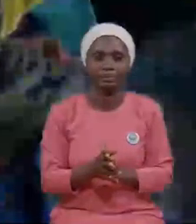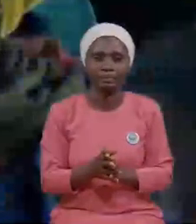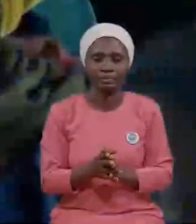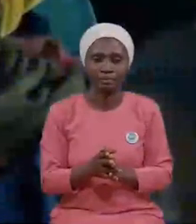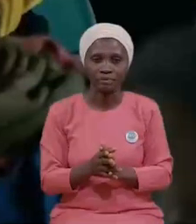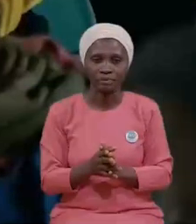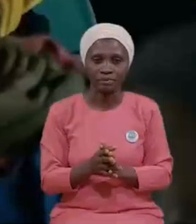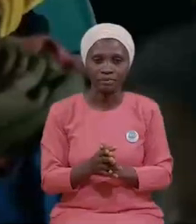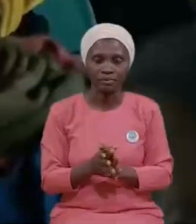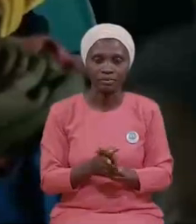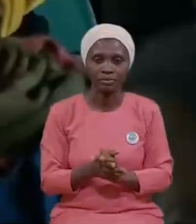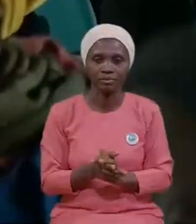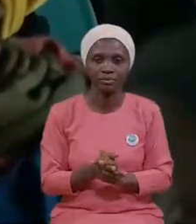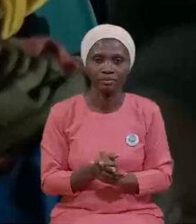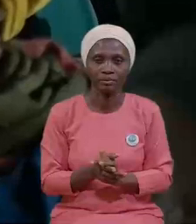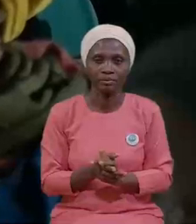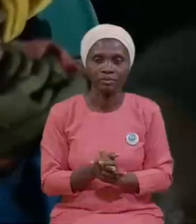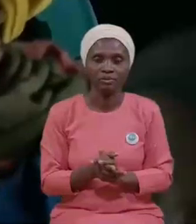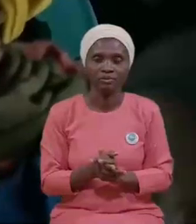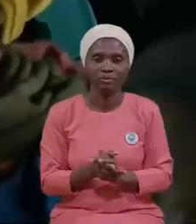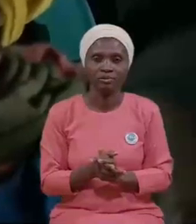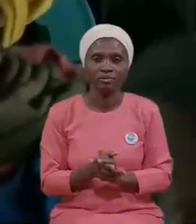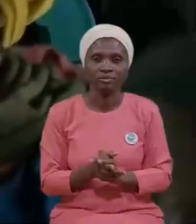paix de Dieu dans notre vie.